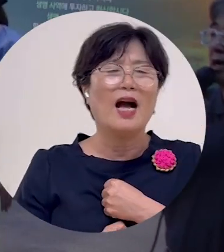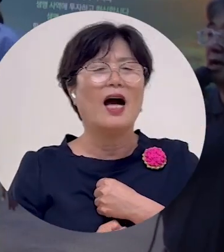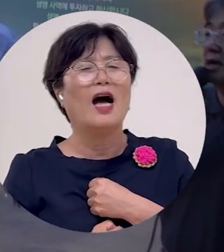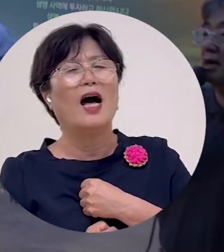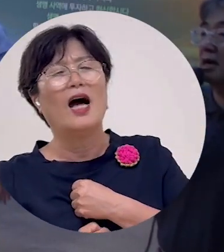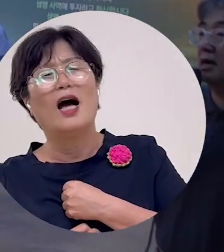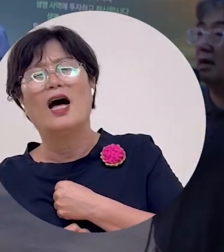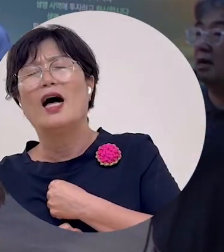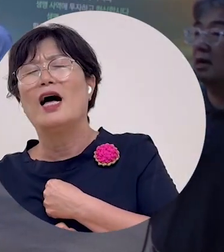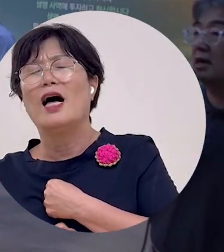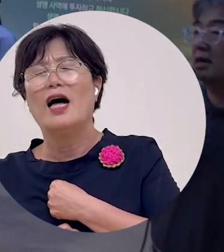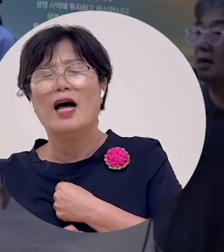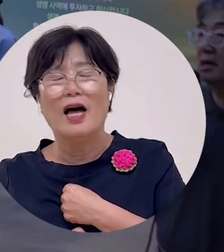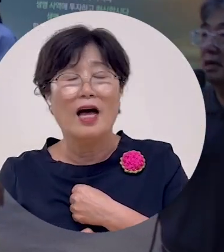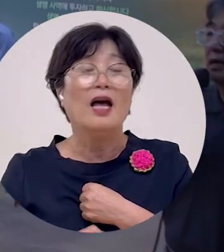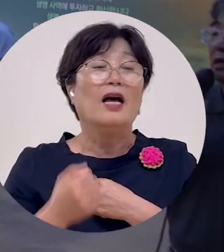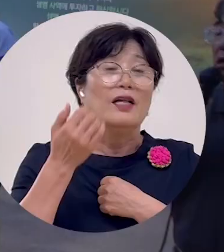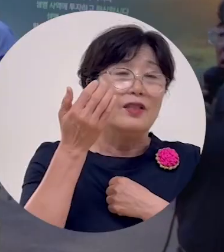지키시리라.